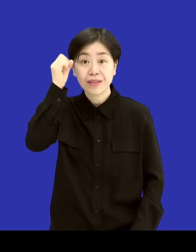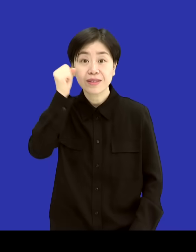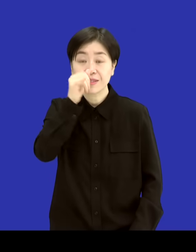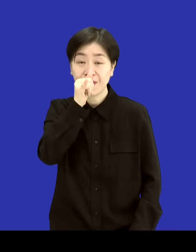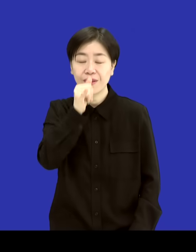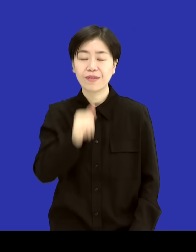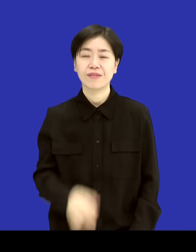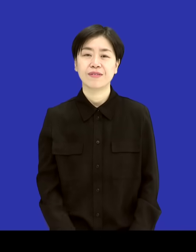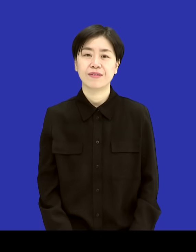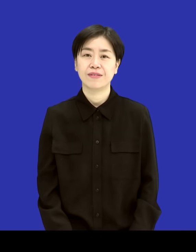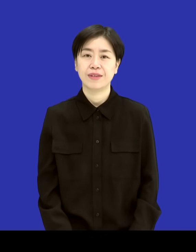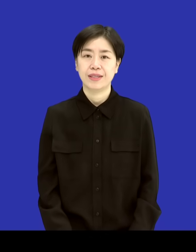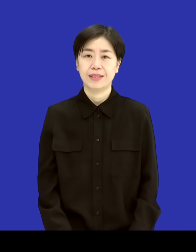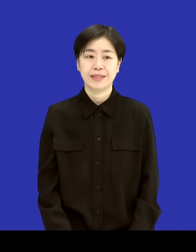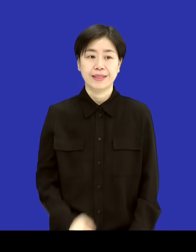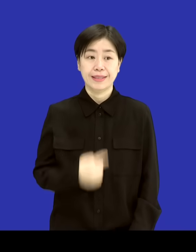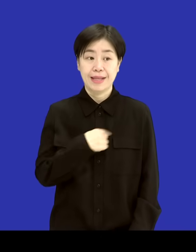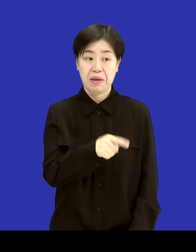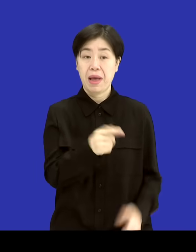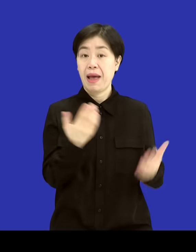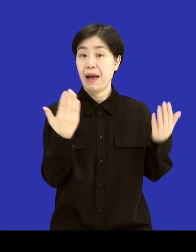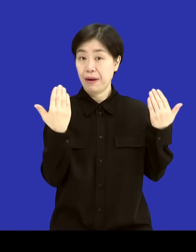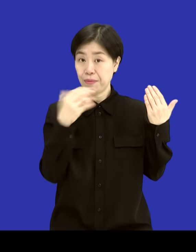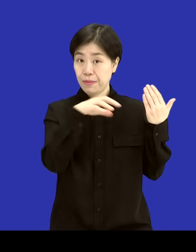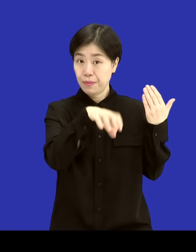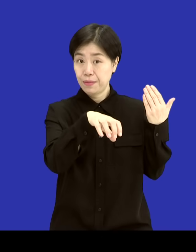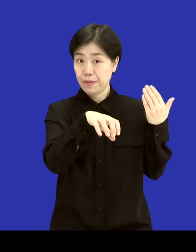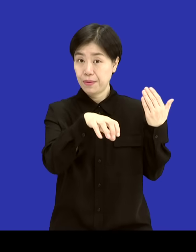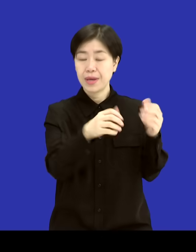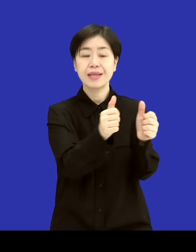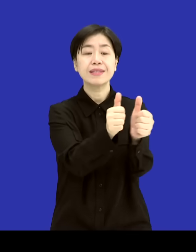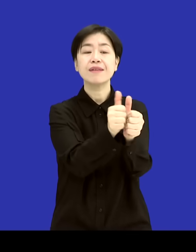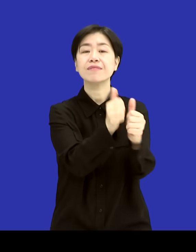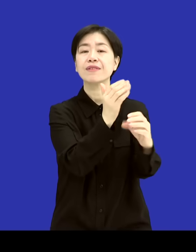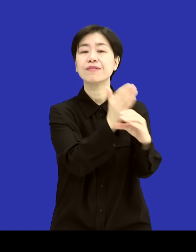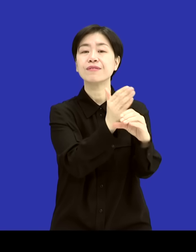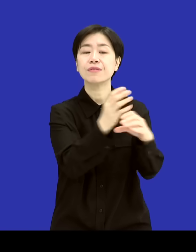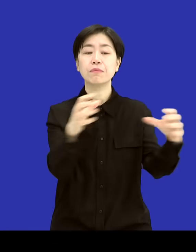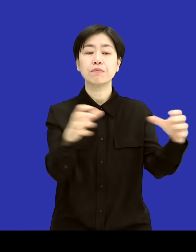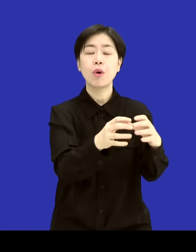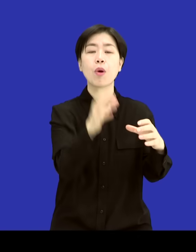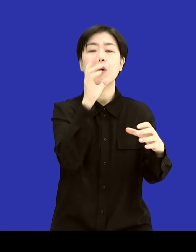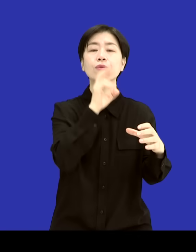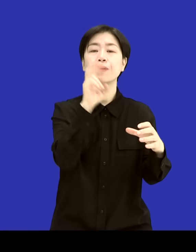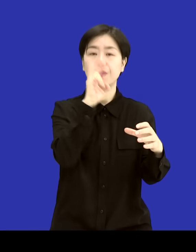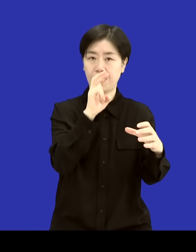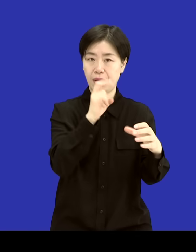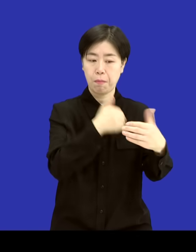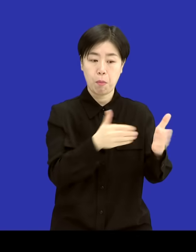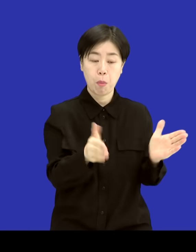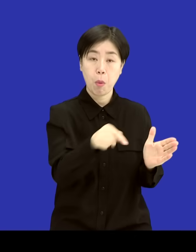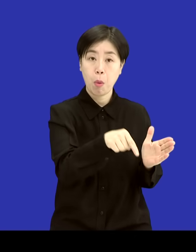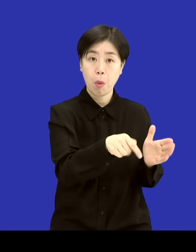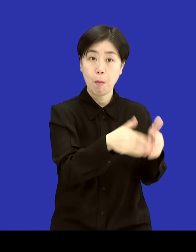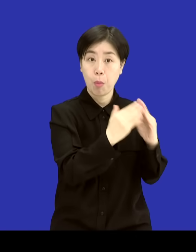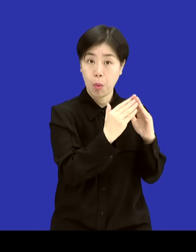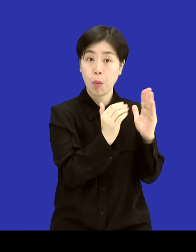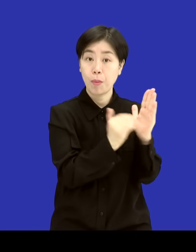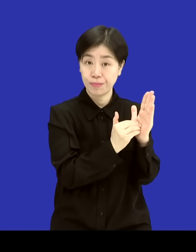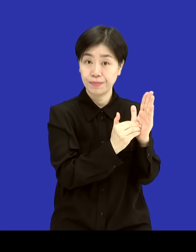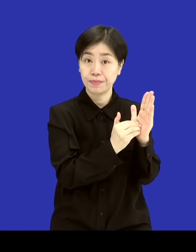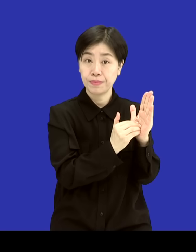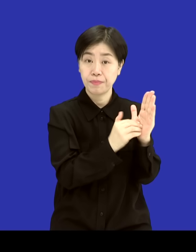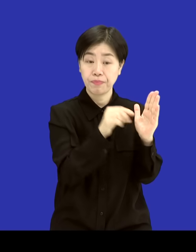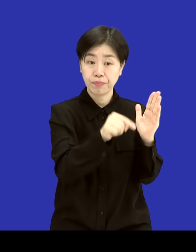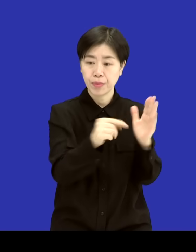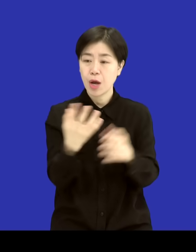그래서 저희 학교에 마침 그 남성 중창단 클래스가 딱 생겼어요. 예, 근데 그거는 이제